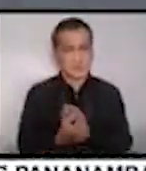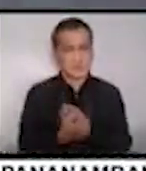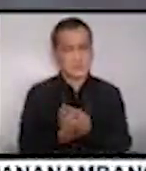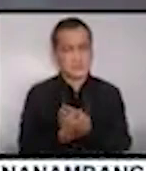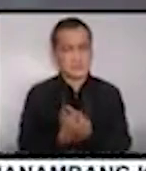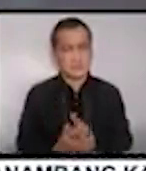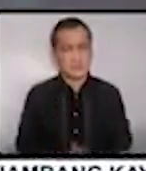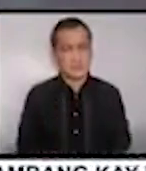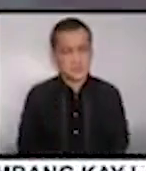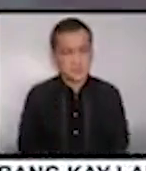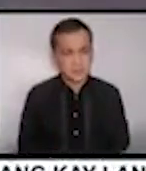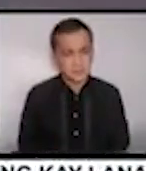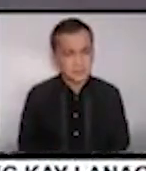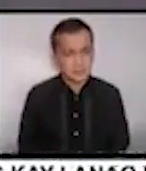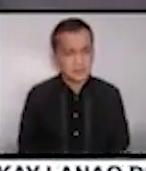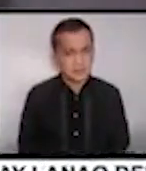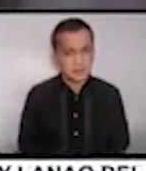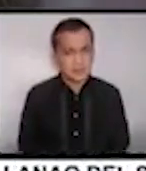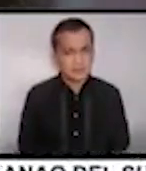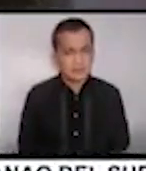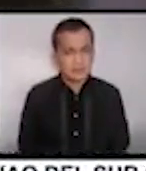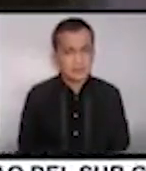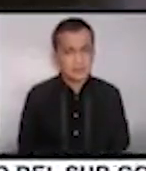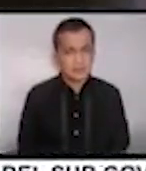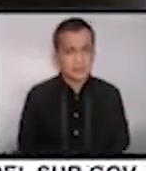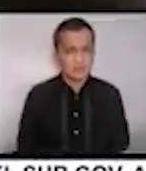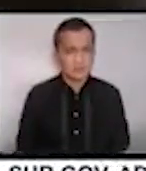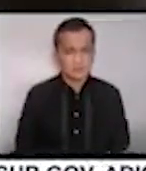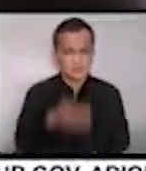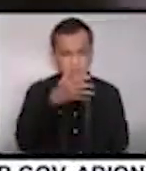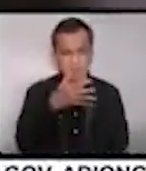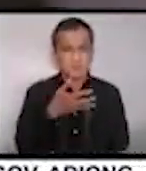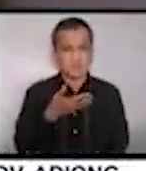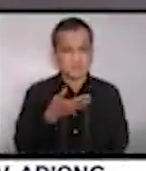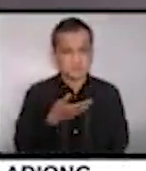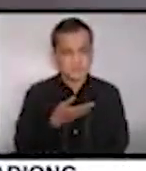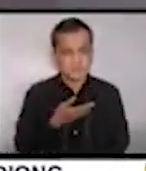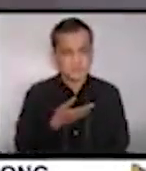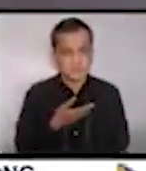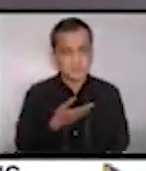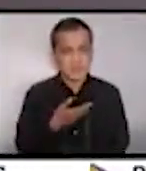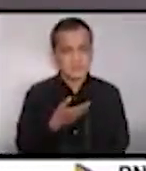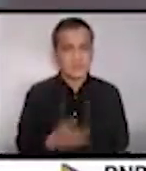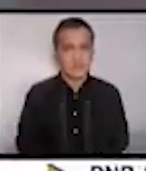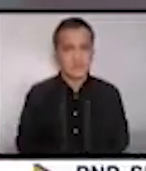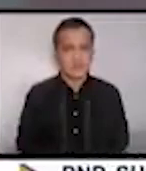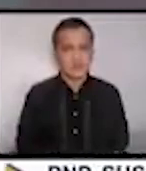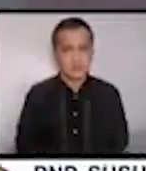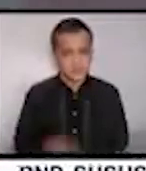damdamin. Kung bibigyang pansin ang pagsamo ko,